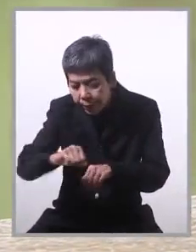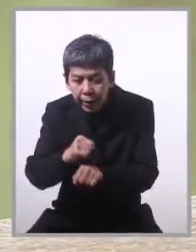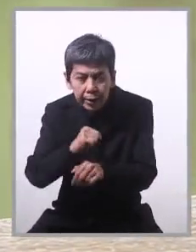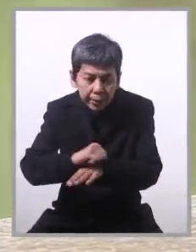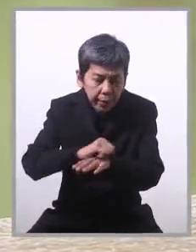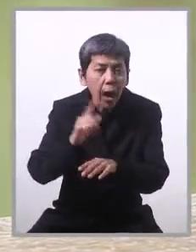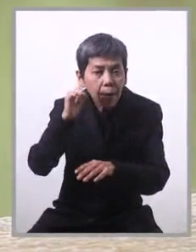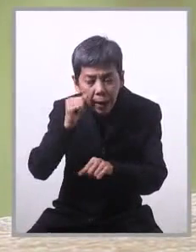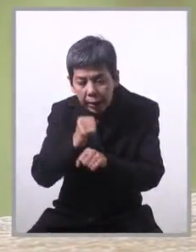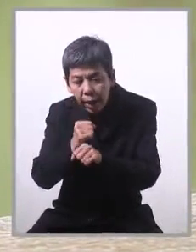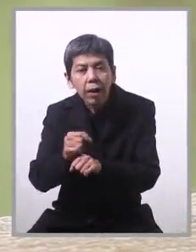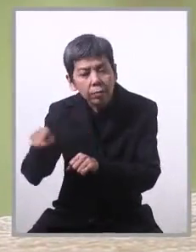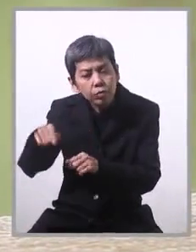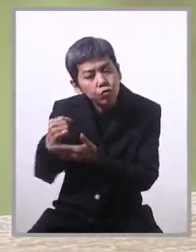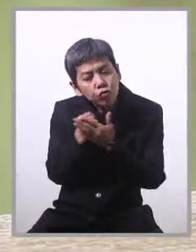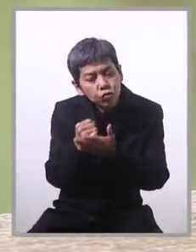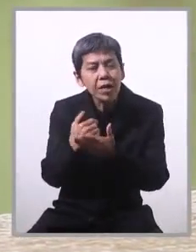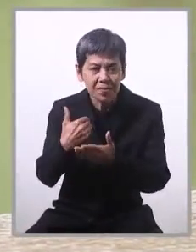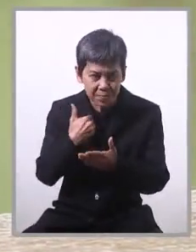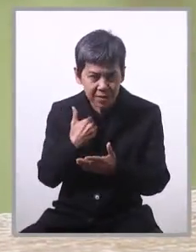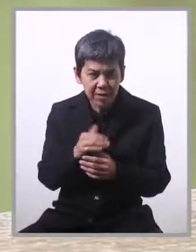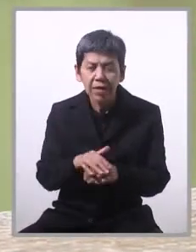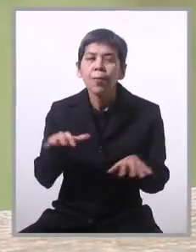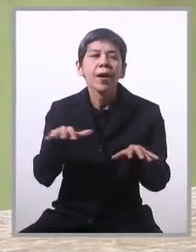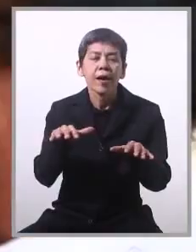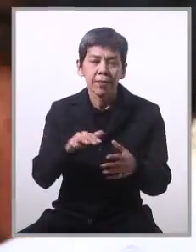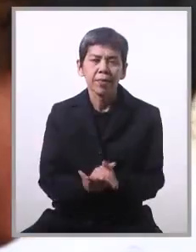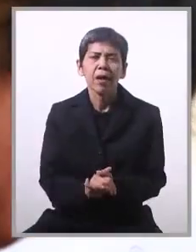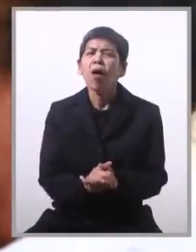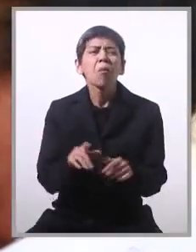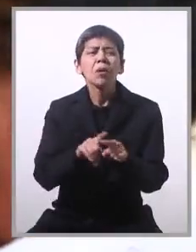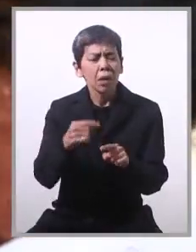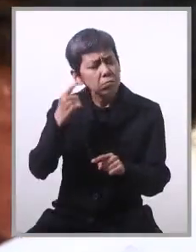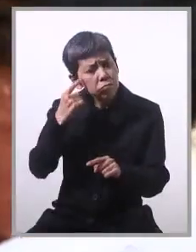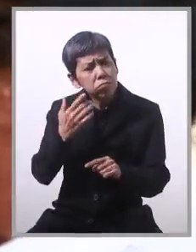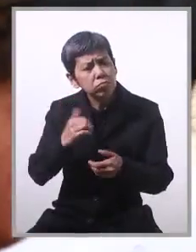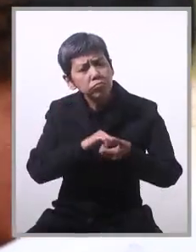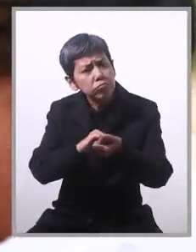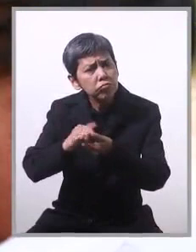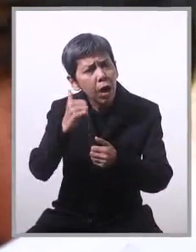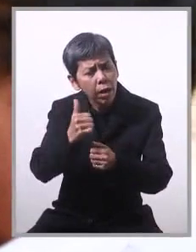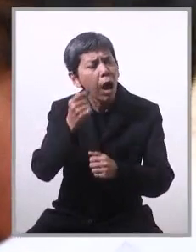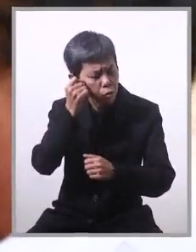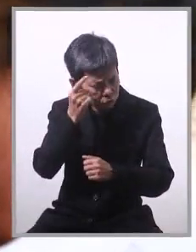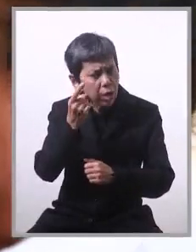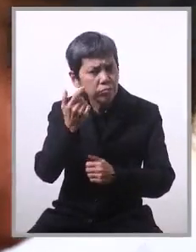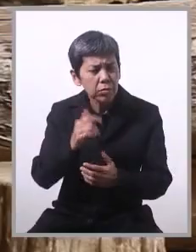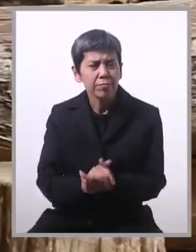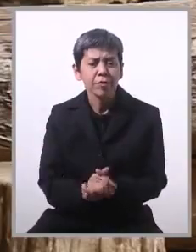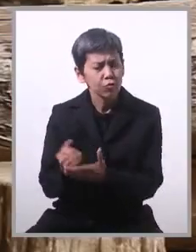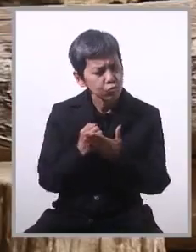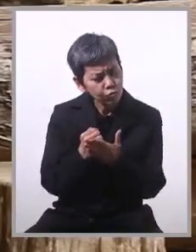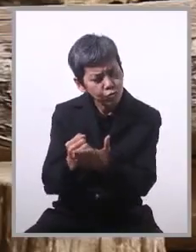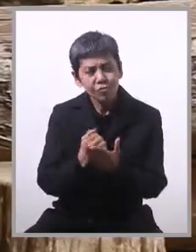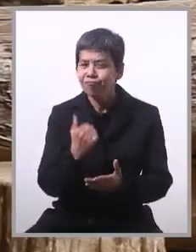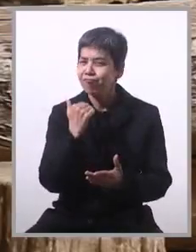างบนก็เดี๋ยวแม่มั่งก็ป้ามั่งเขาก็ช่วยกันทำข้างบนปกติครับ ก็เหมือนก็เข้าใจซึ่งกันแล้วกัน ครับผม ก็ช่ว